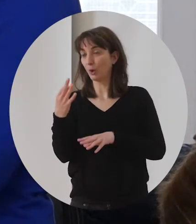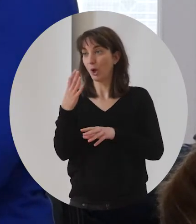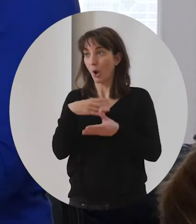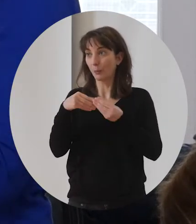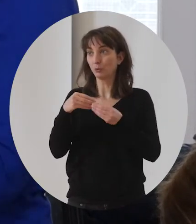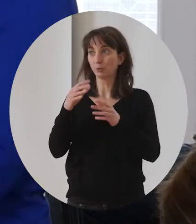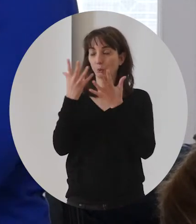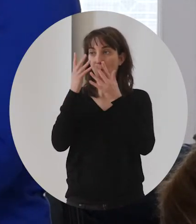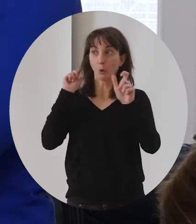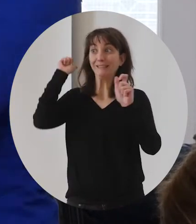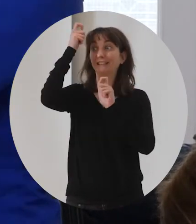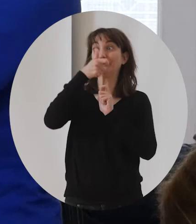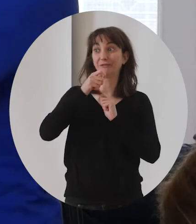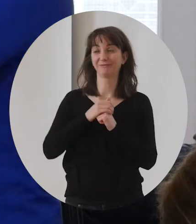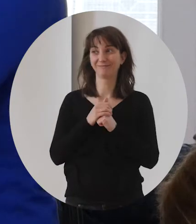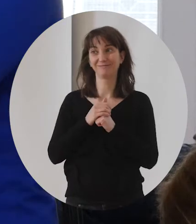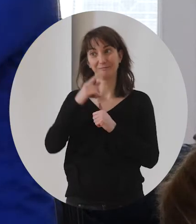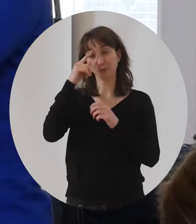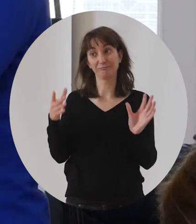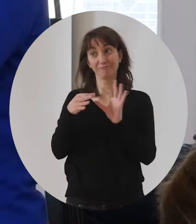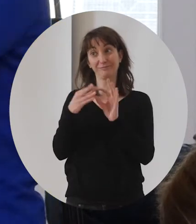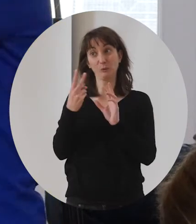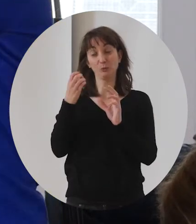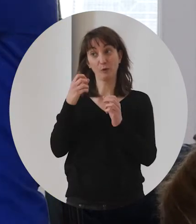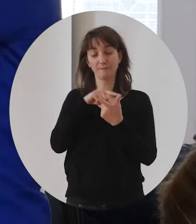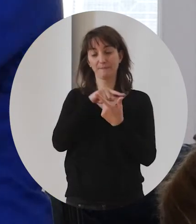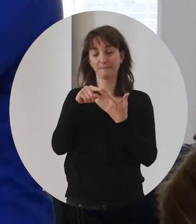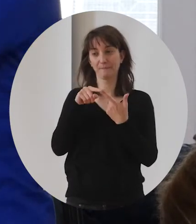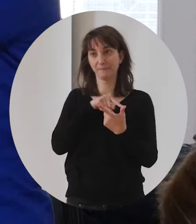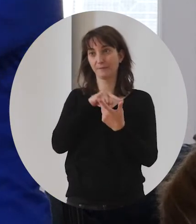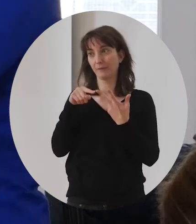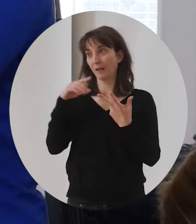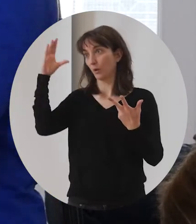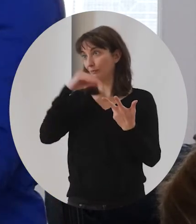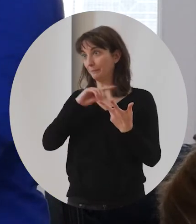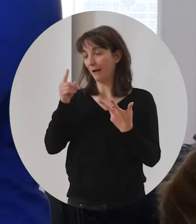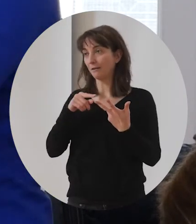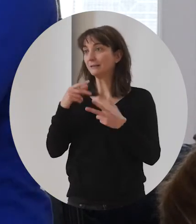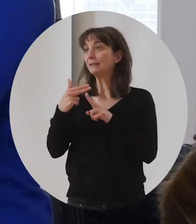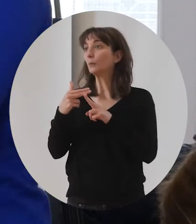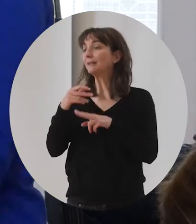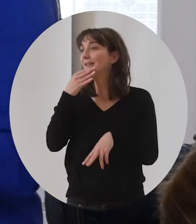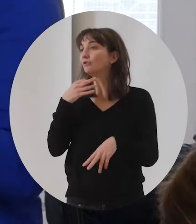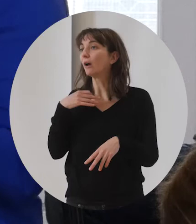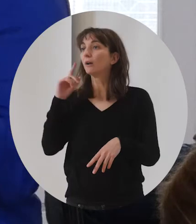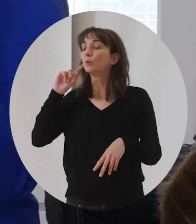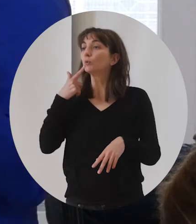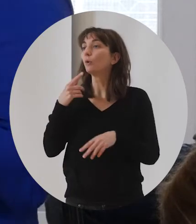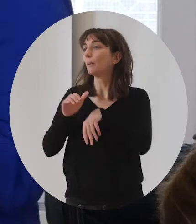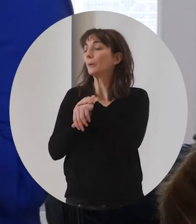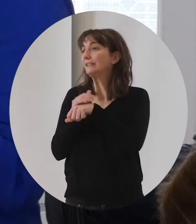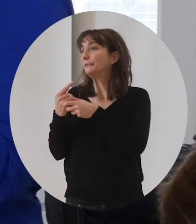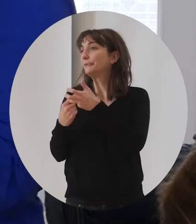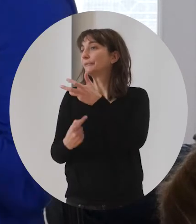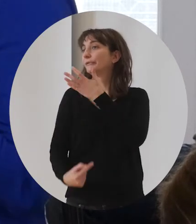Ça aussi, il ne faut pas oublier. Et la troisième chose, comme Mme Lasserre le disait, elle a nommé certaines causes de la déficience auditive. Il ne